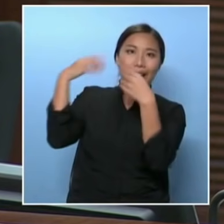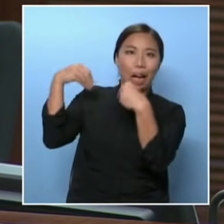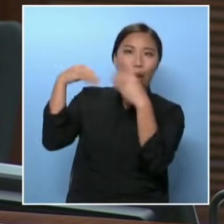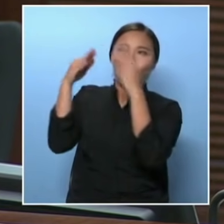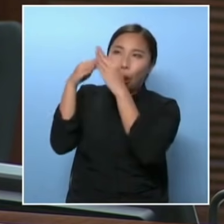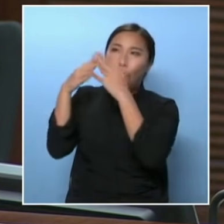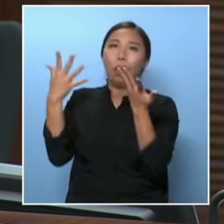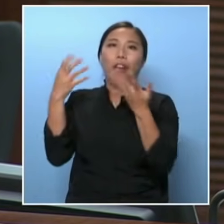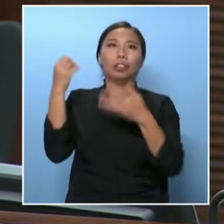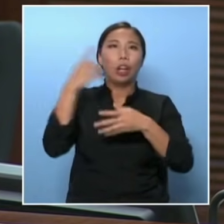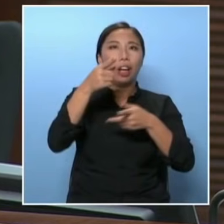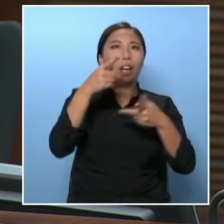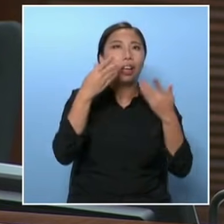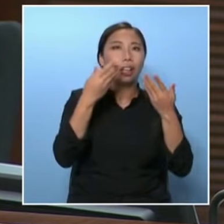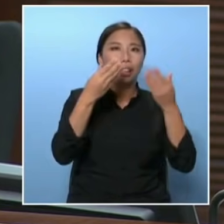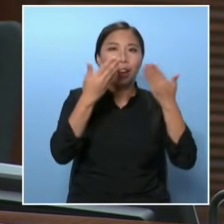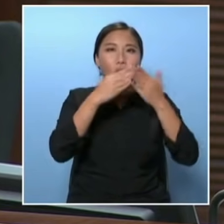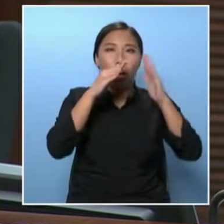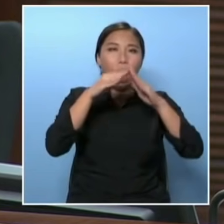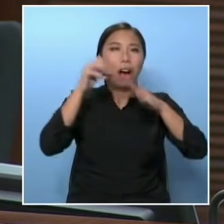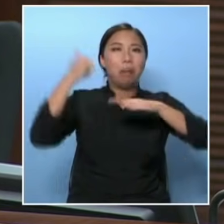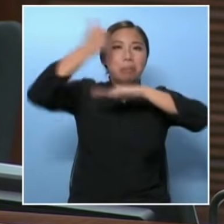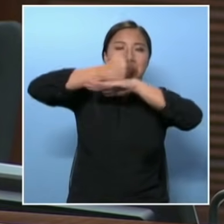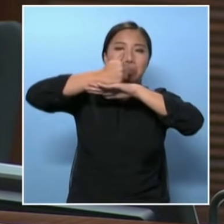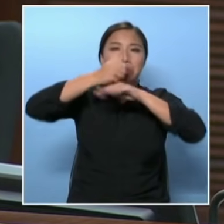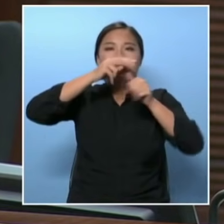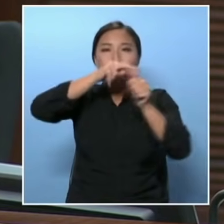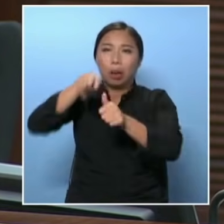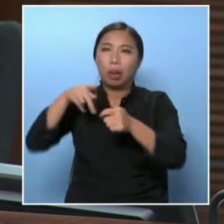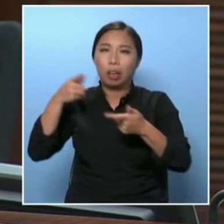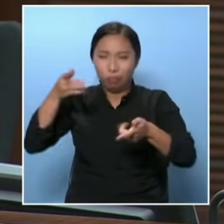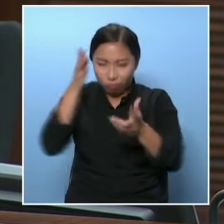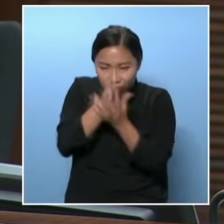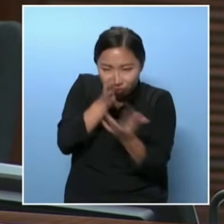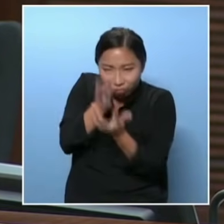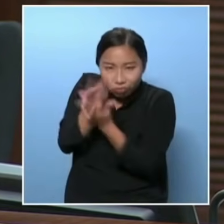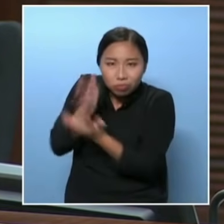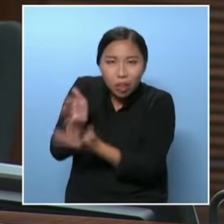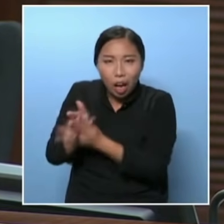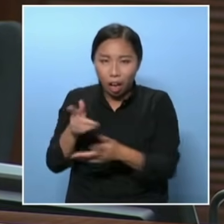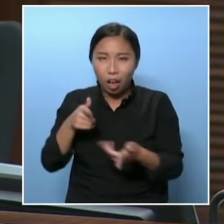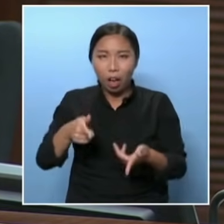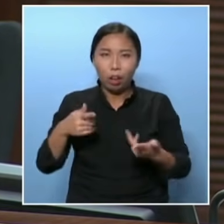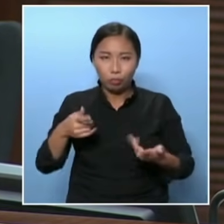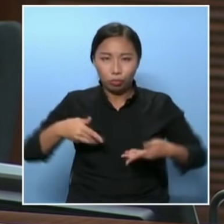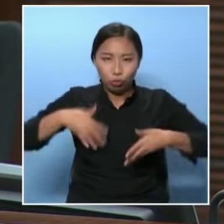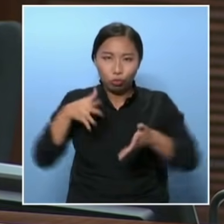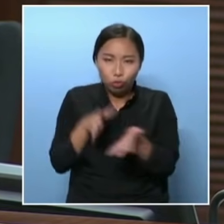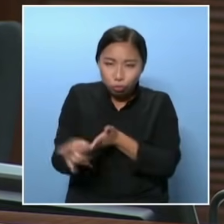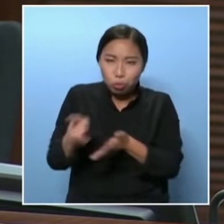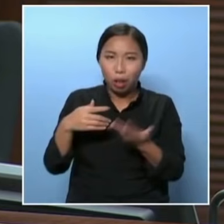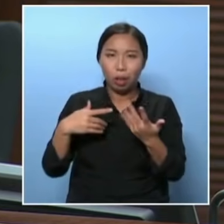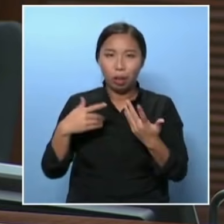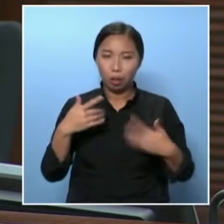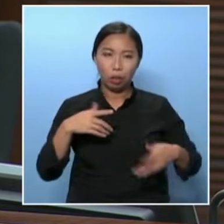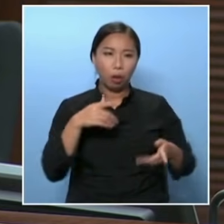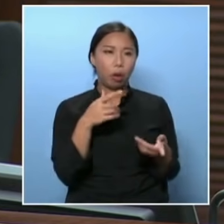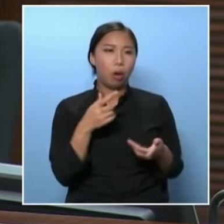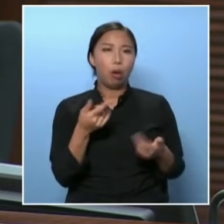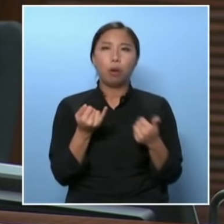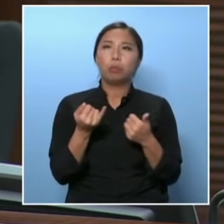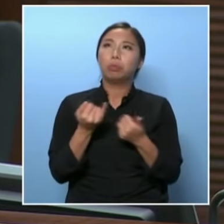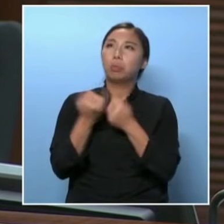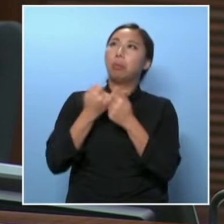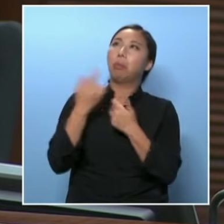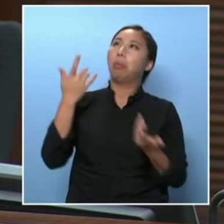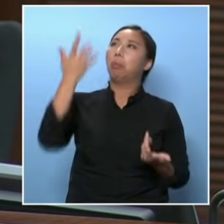應付學校嘅高層。你全心全意去搞老師所謂嘅專業操守， 咁學生冇人理喎，學生冇人理，佢打劫金鋪，